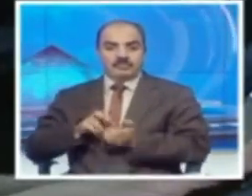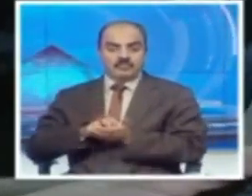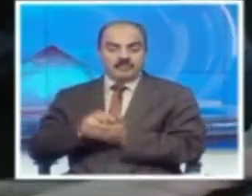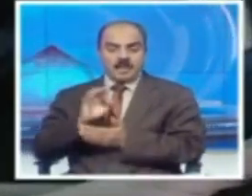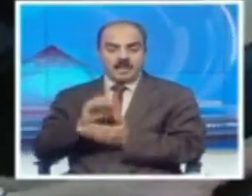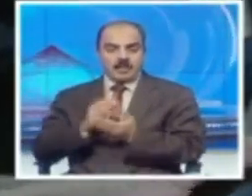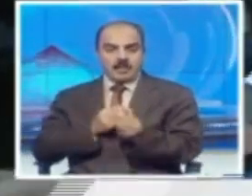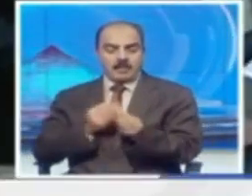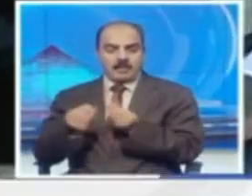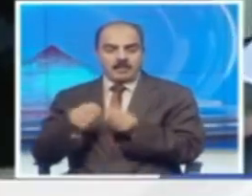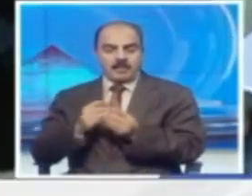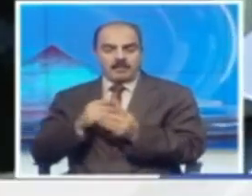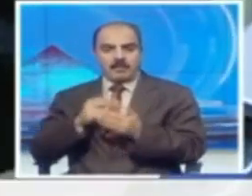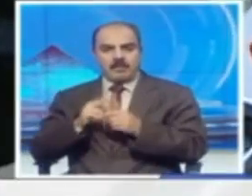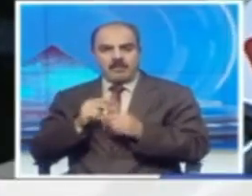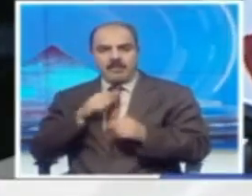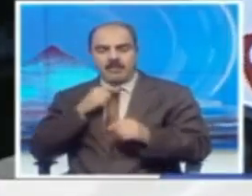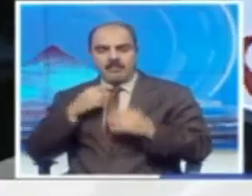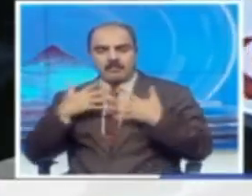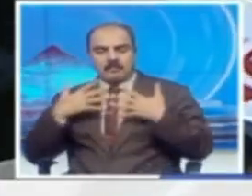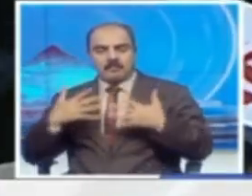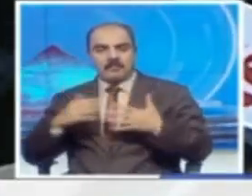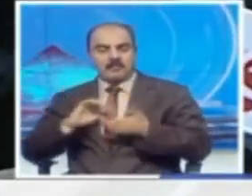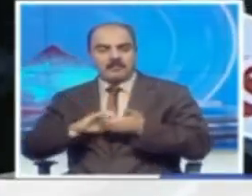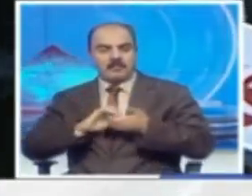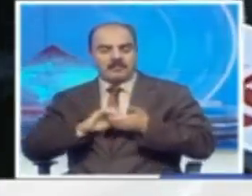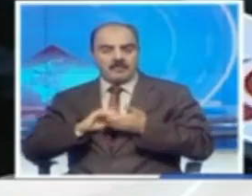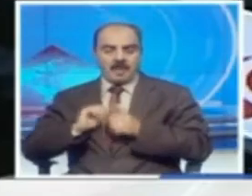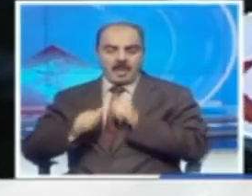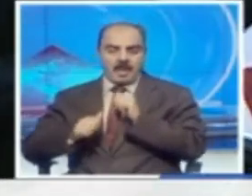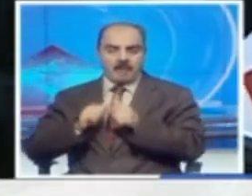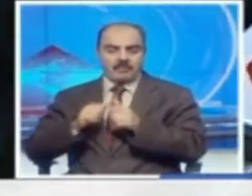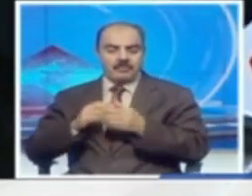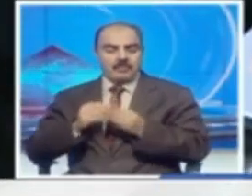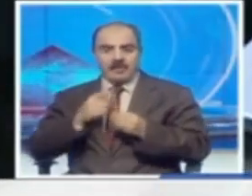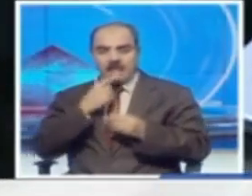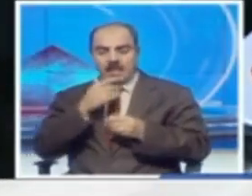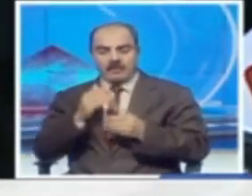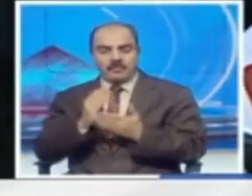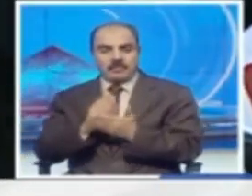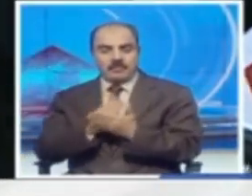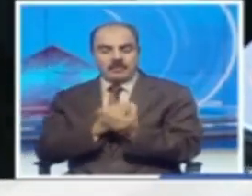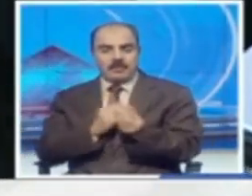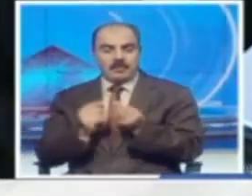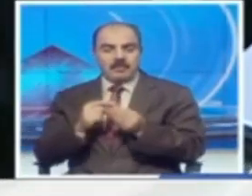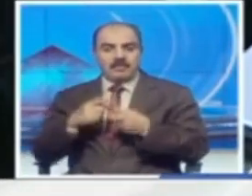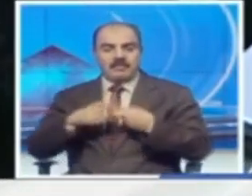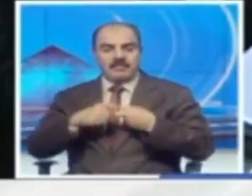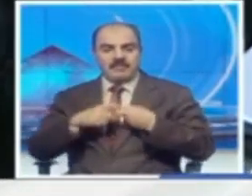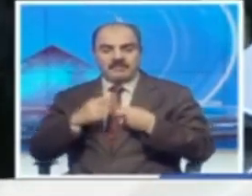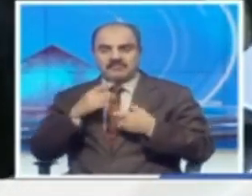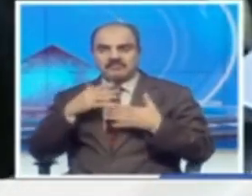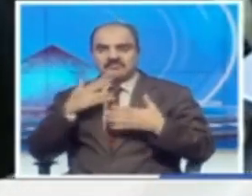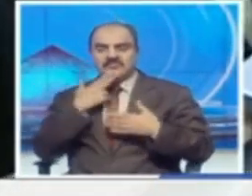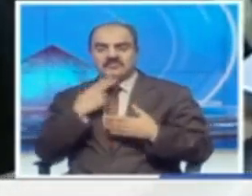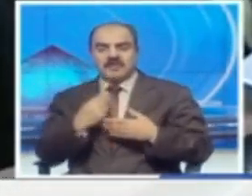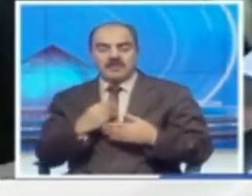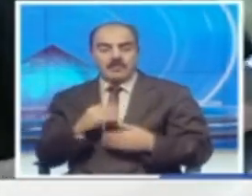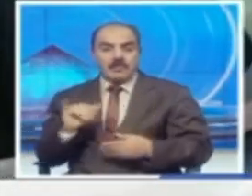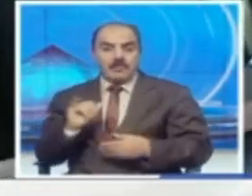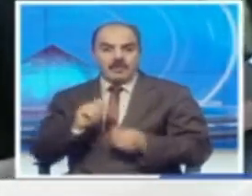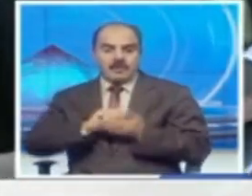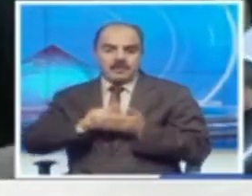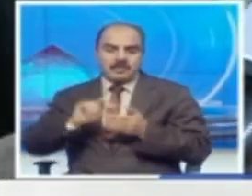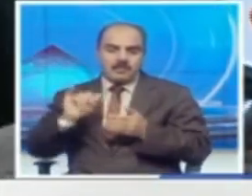جدا، وبنتكلم على الماراثون الأخضر ان احنا كمان بنقول محتاجين صحة مستدامة ومحتاجين بيئة نظيفة. فاعتقد الرسالة المهمة